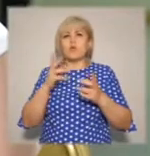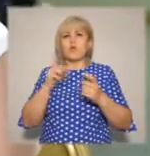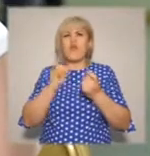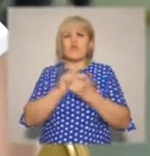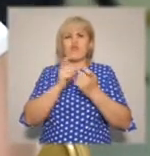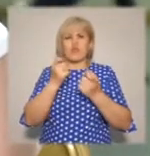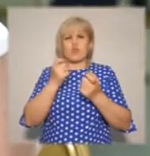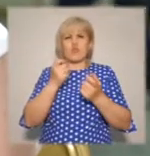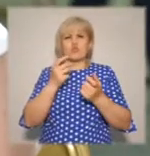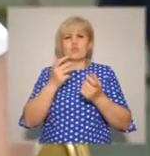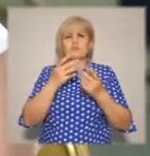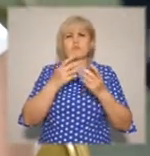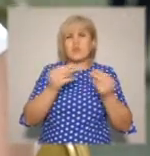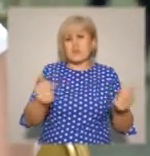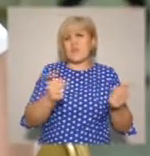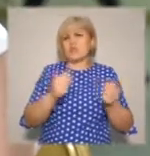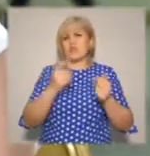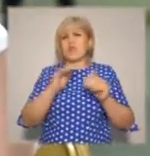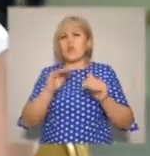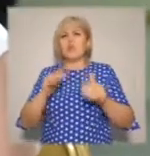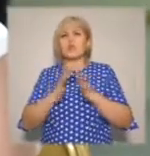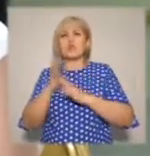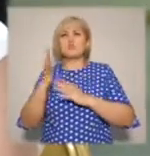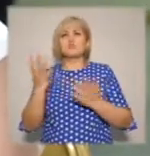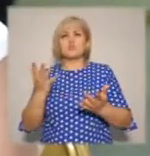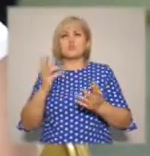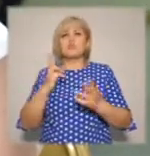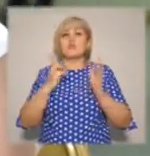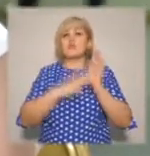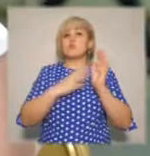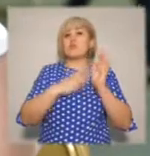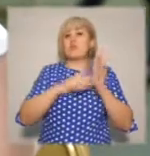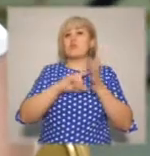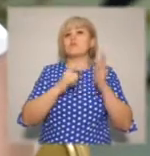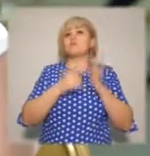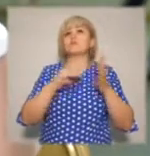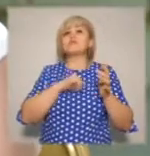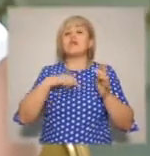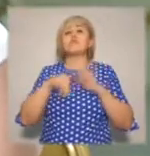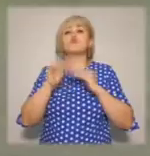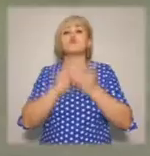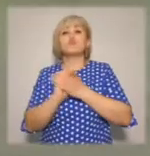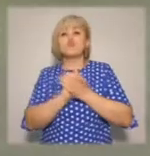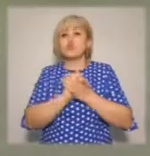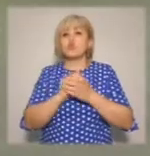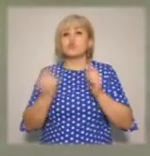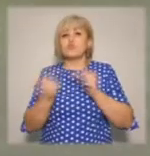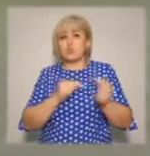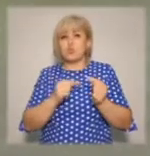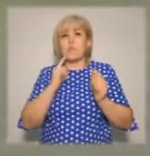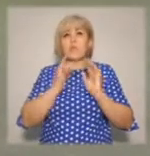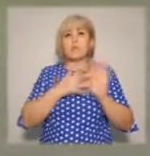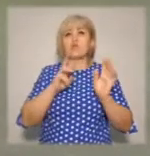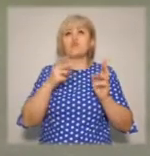Я беру всех детей, которые ко мне приходят. Если у ребенка есть желание танцевать, и он не стоит, не плачет в дверях и не говорит, что я не